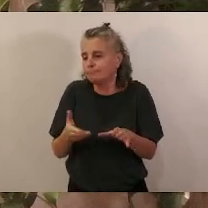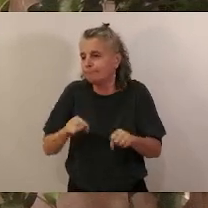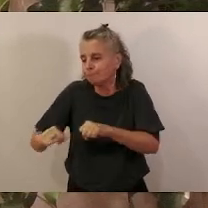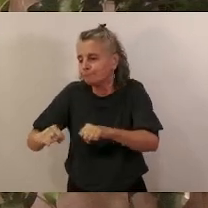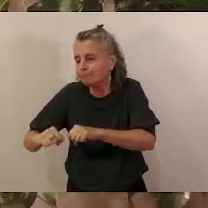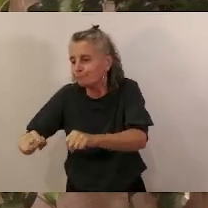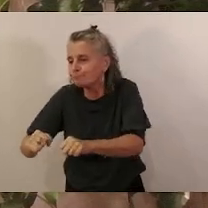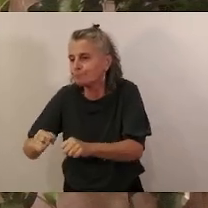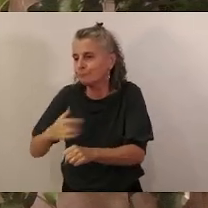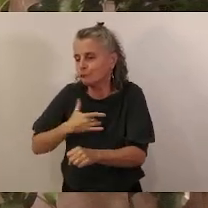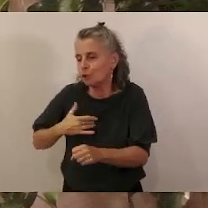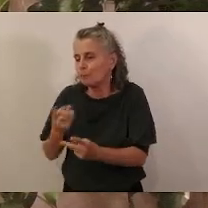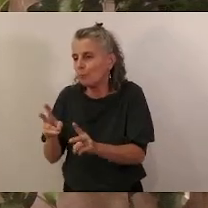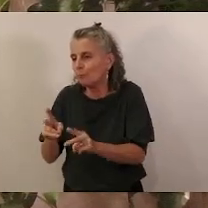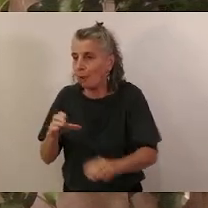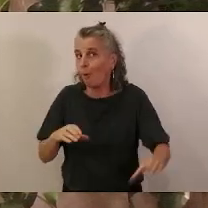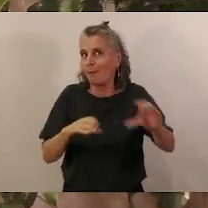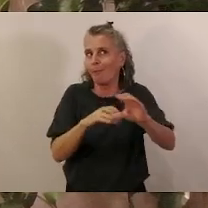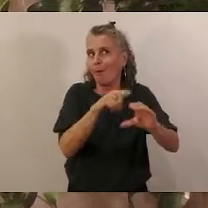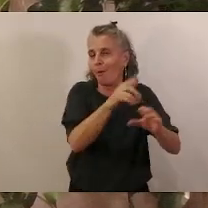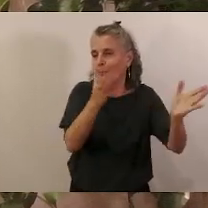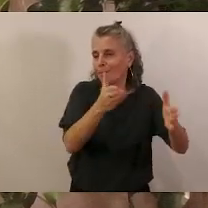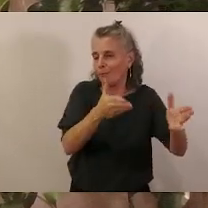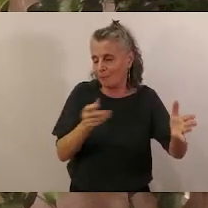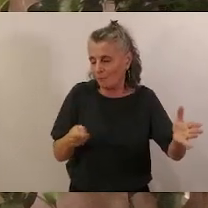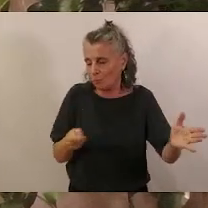voilà, pour une somme de